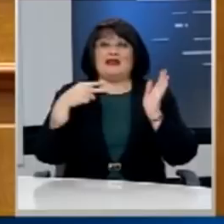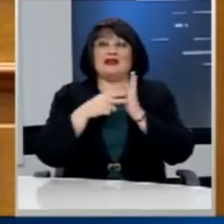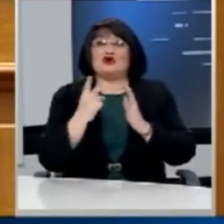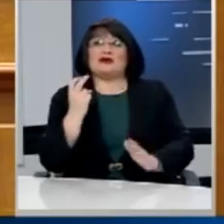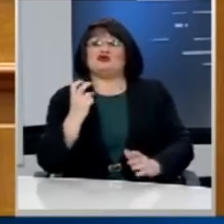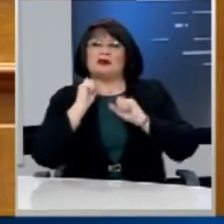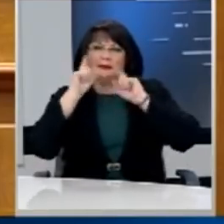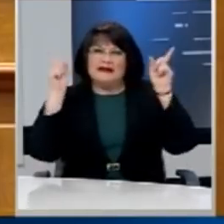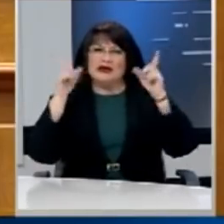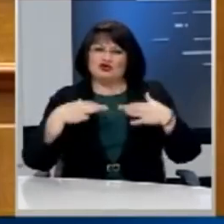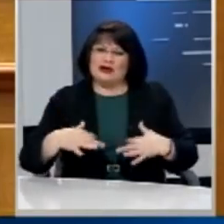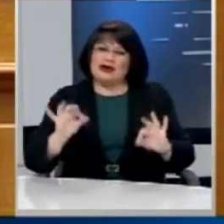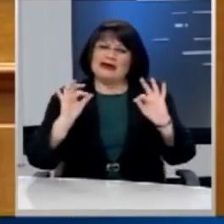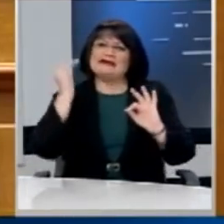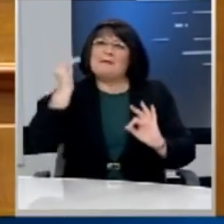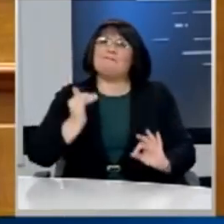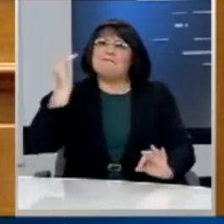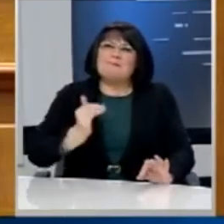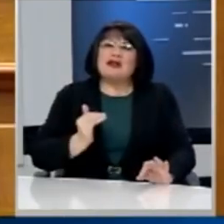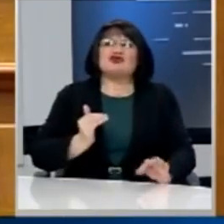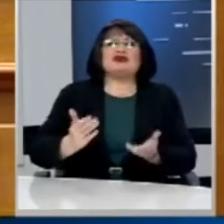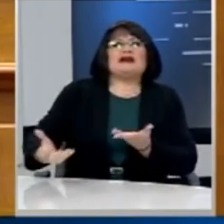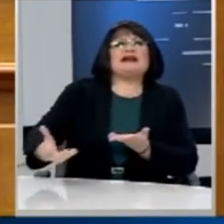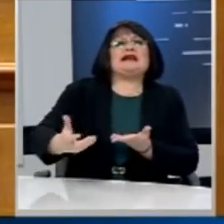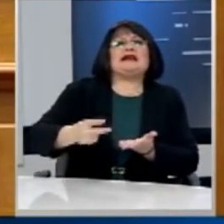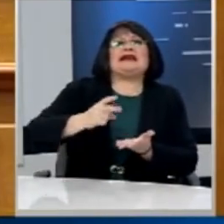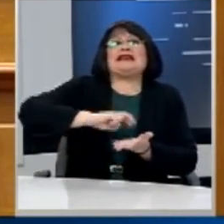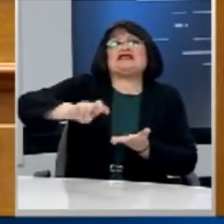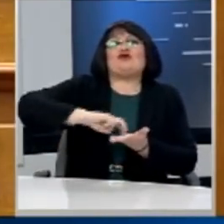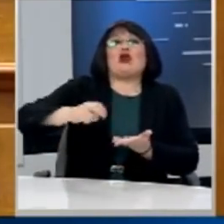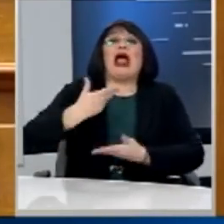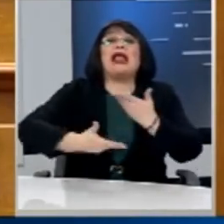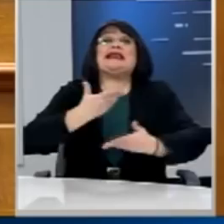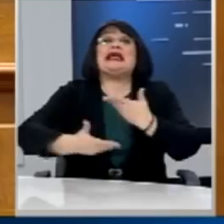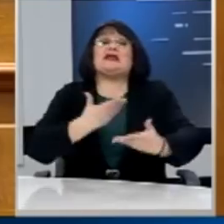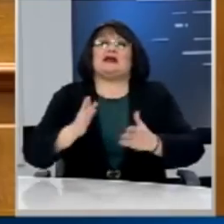2020 επιτέλους ξεκινά η μείωση της εισφοράς αλληλεγγύης.